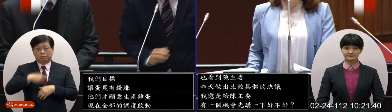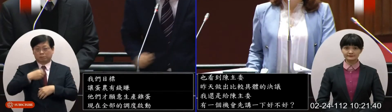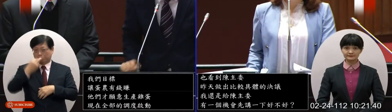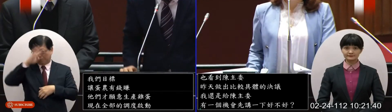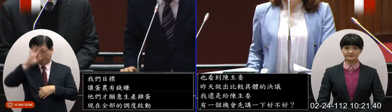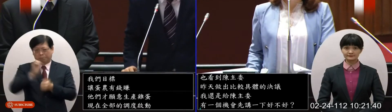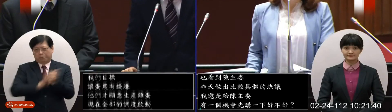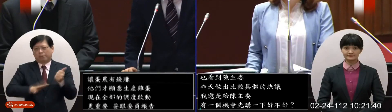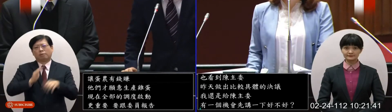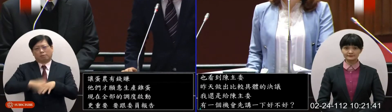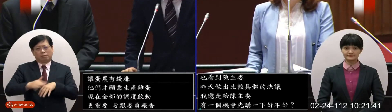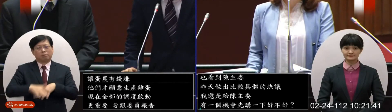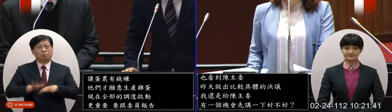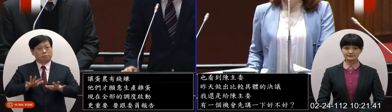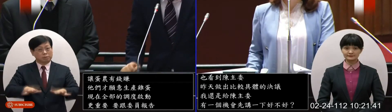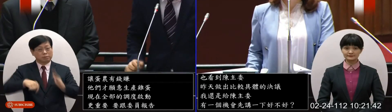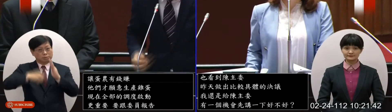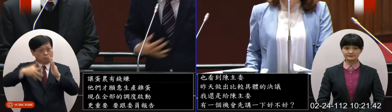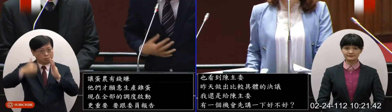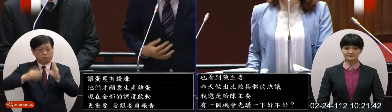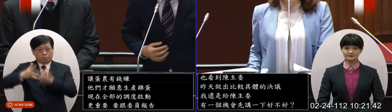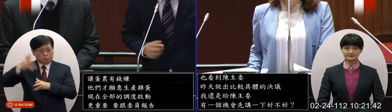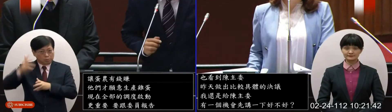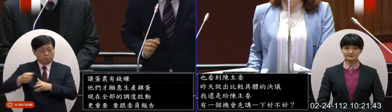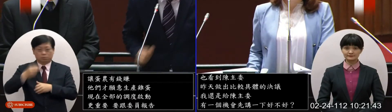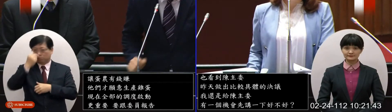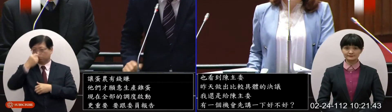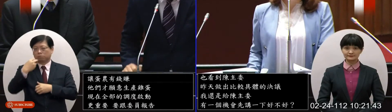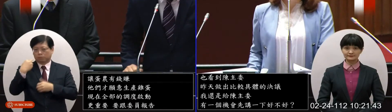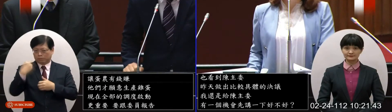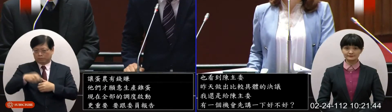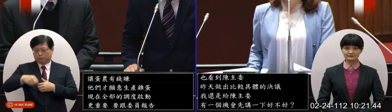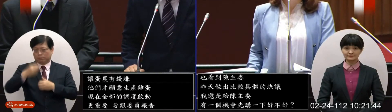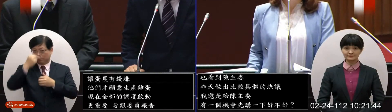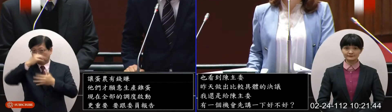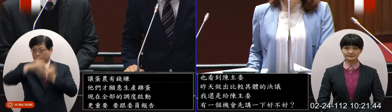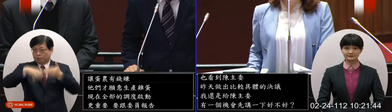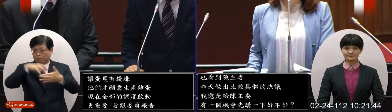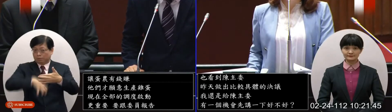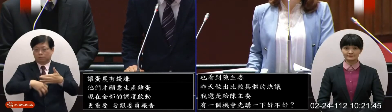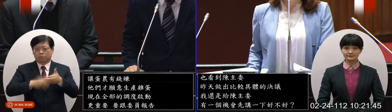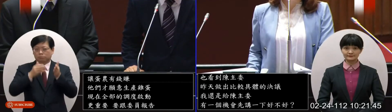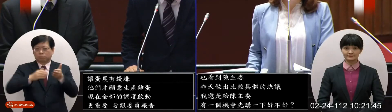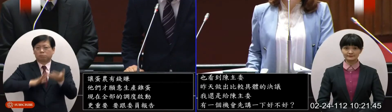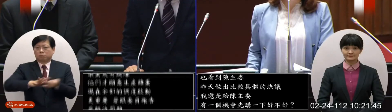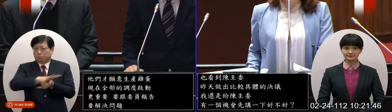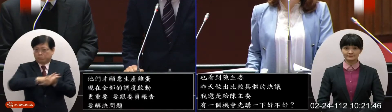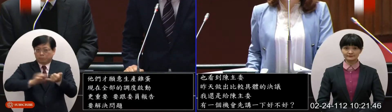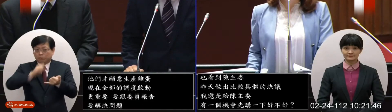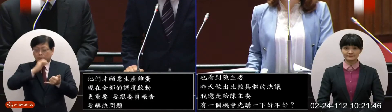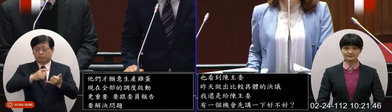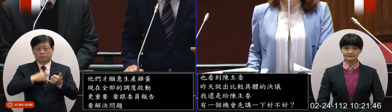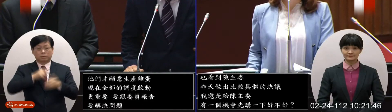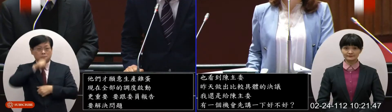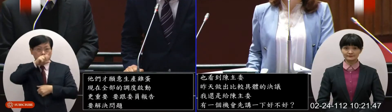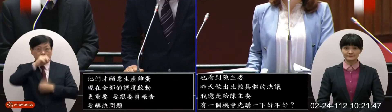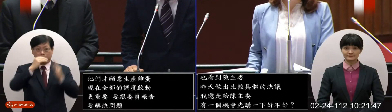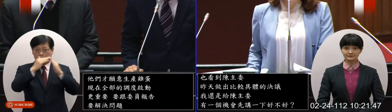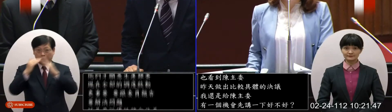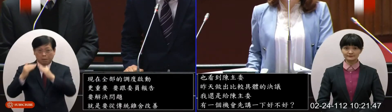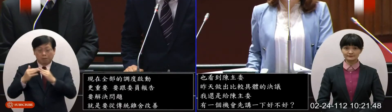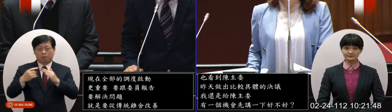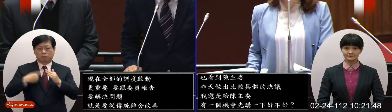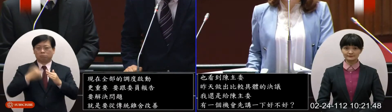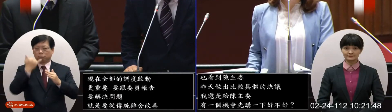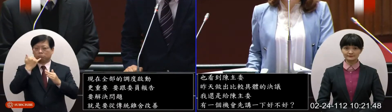感的威胁。所以这一次院长跟总统特别给我们在特别条例里面，针对全国的家禽舍，我们都